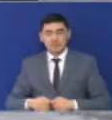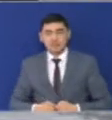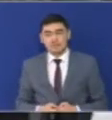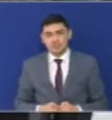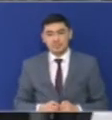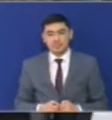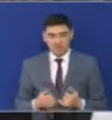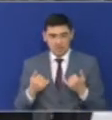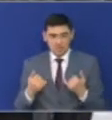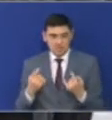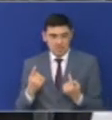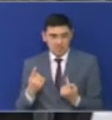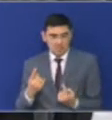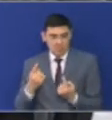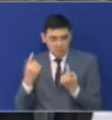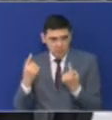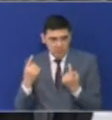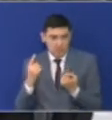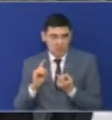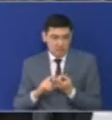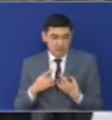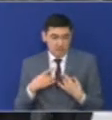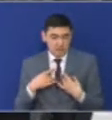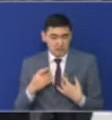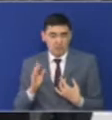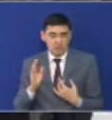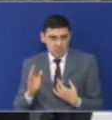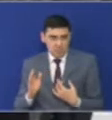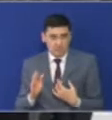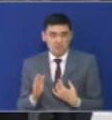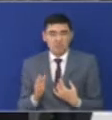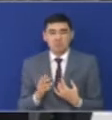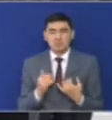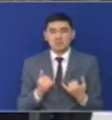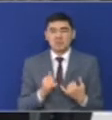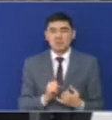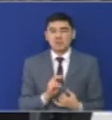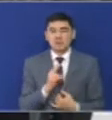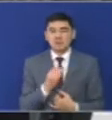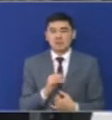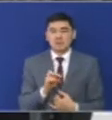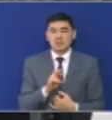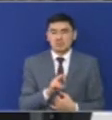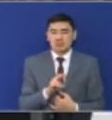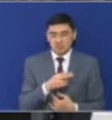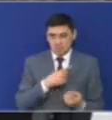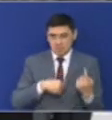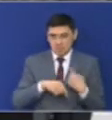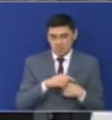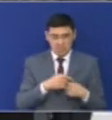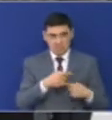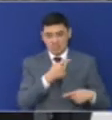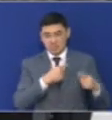Великой Победы, мы являемся участниками республиканской военно-патриотической акции «Мы – наследники